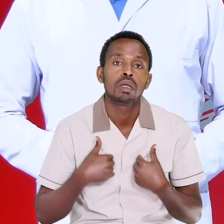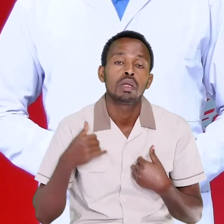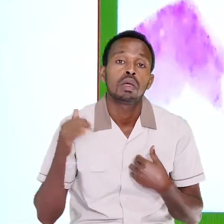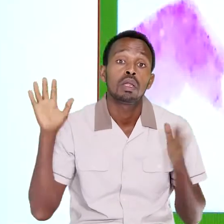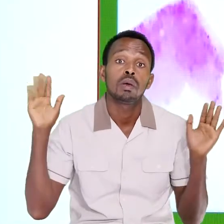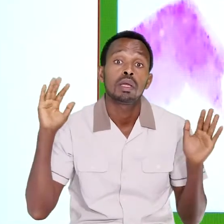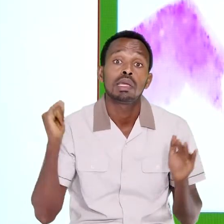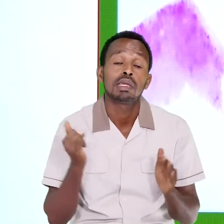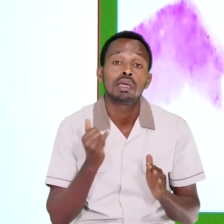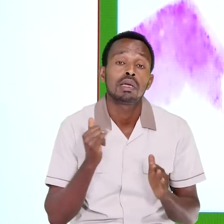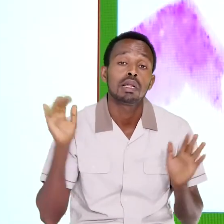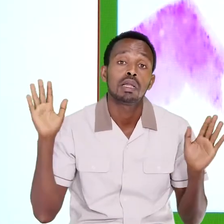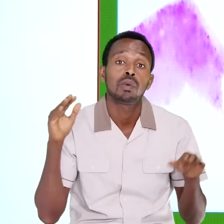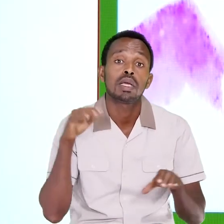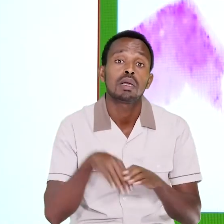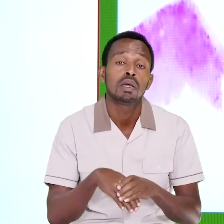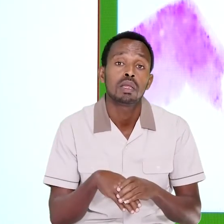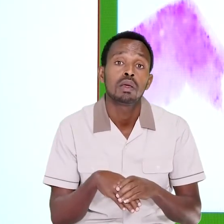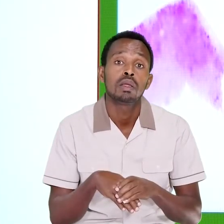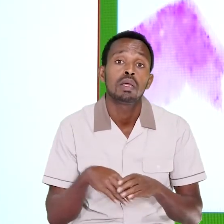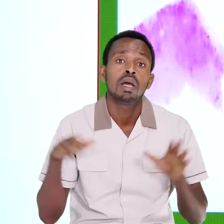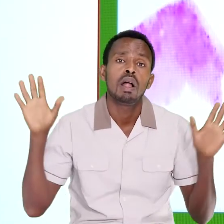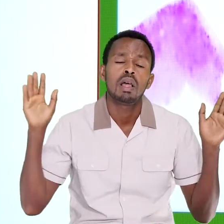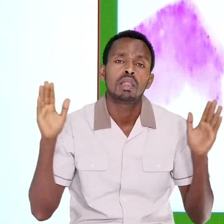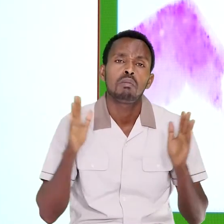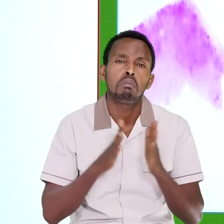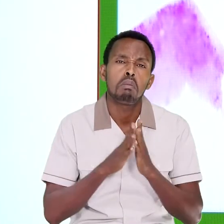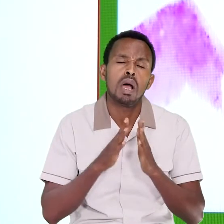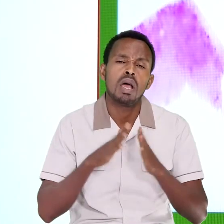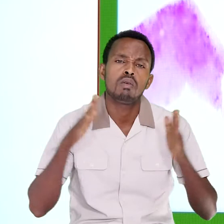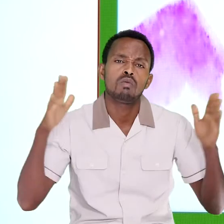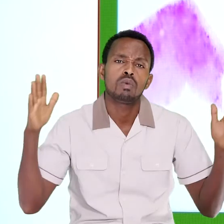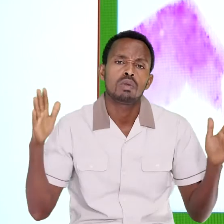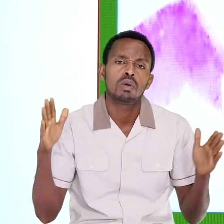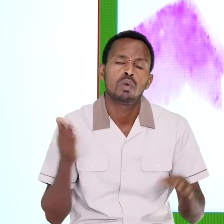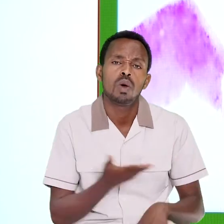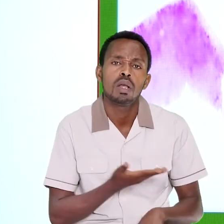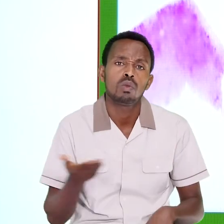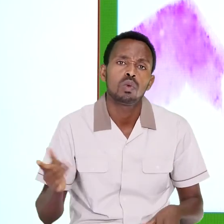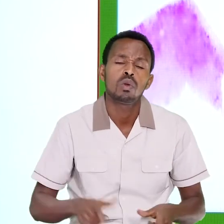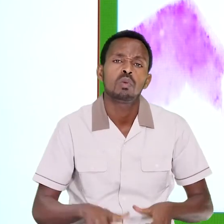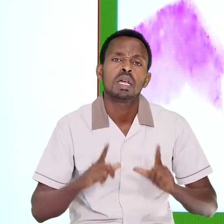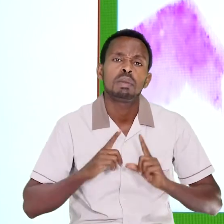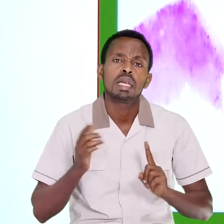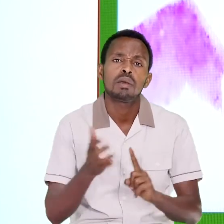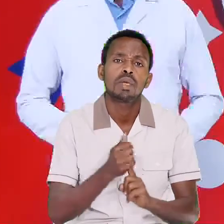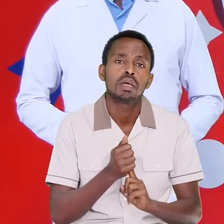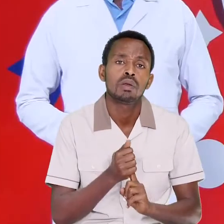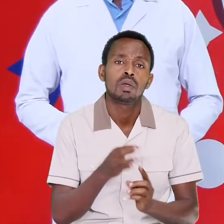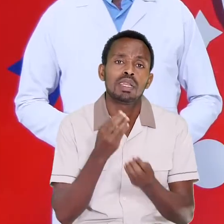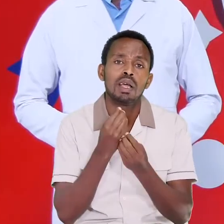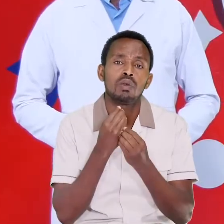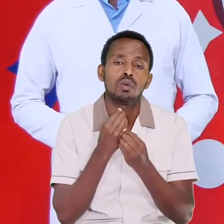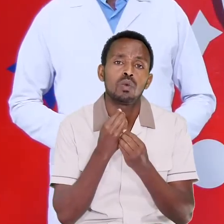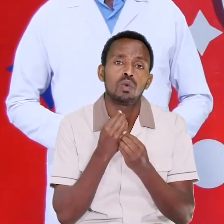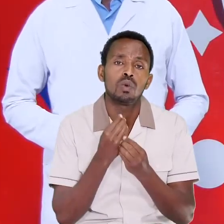Joobirri gosa allaattiiwwanii keessaa allaattii baay'ee guddaa fi wantoota lubbu qabeeyyii qabee